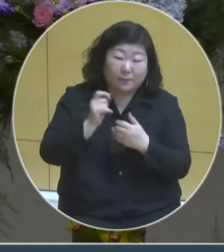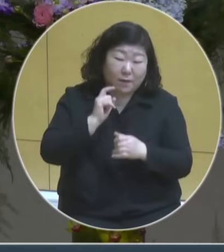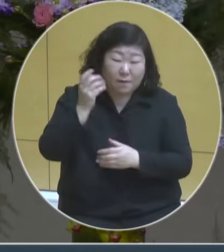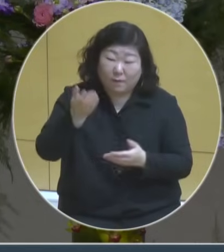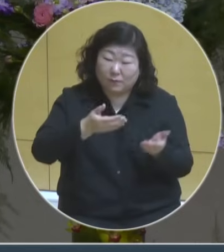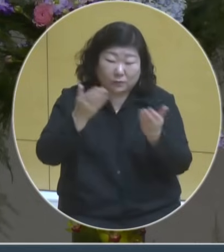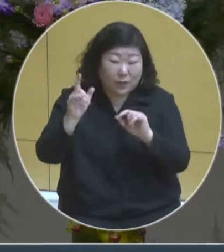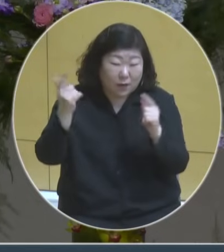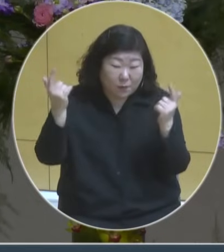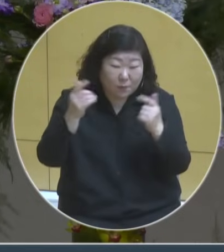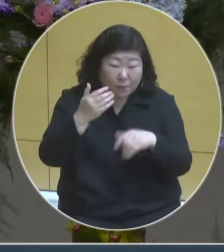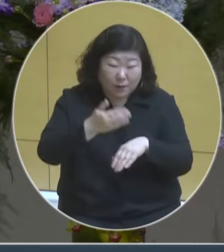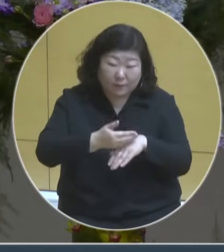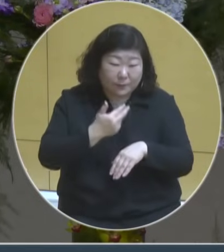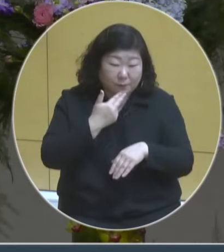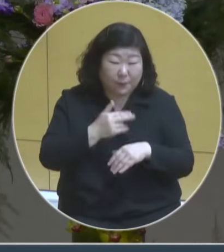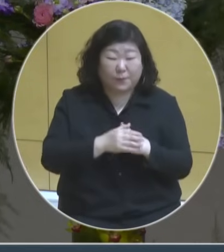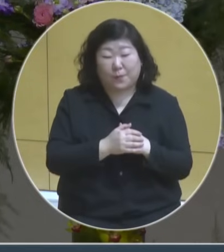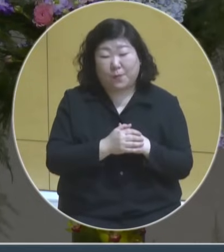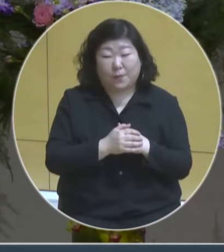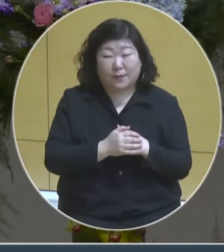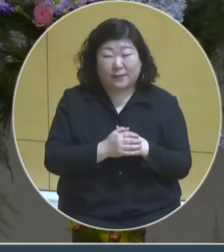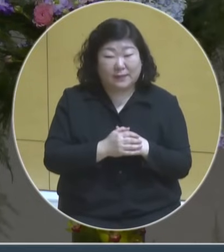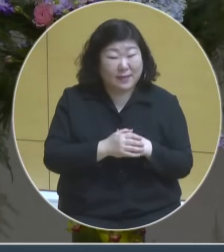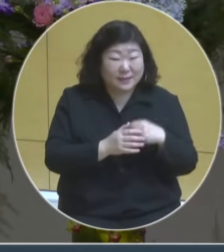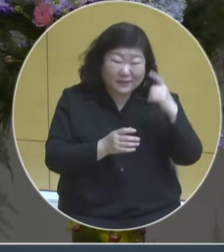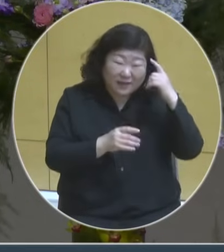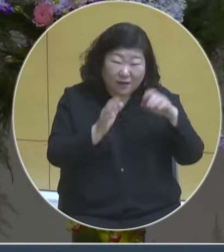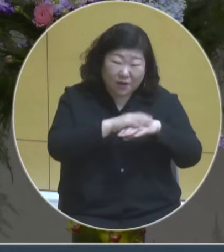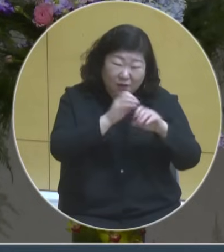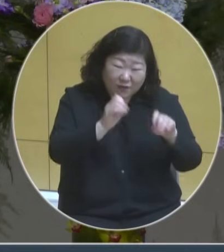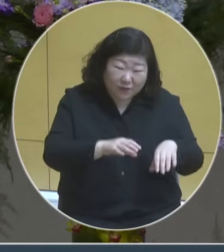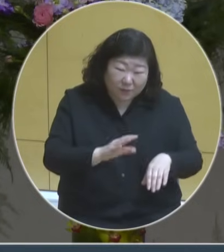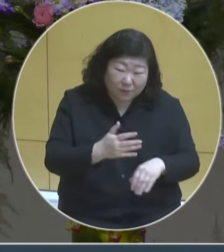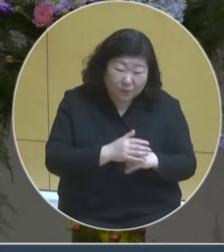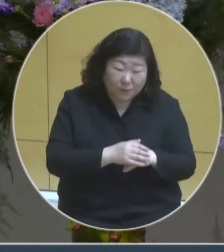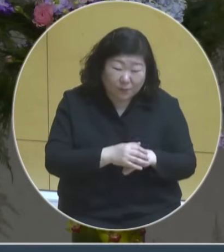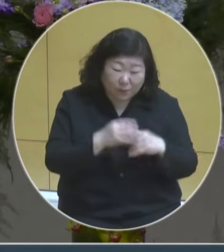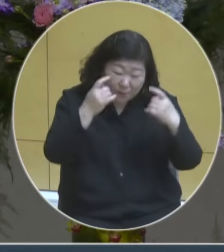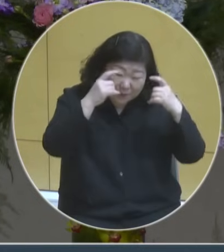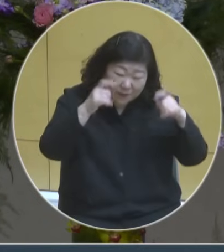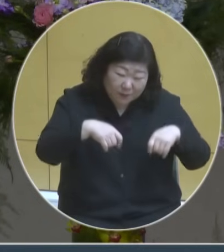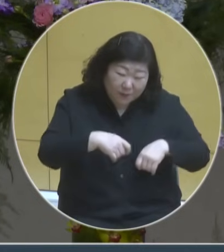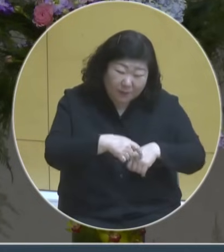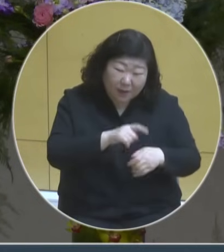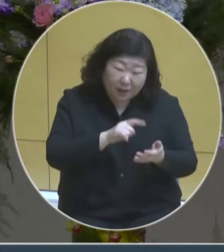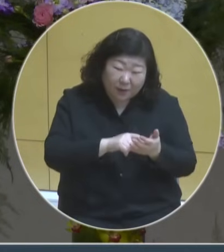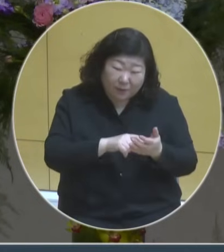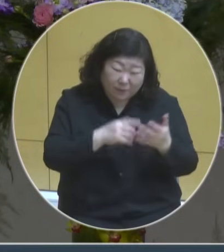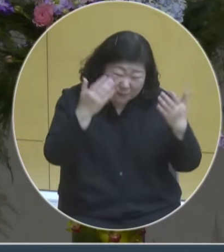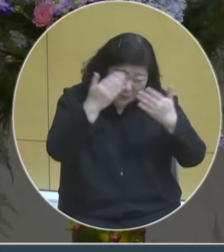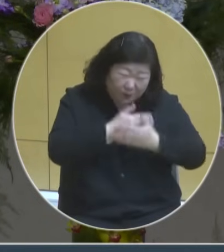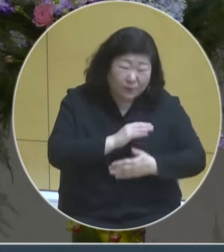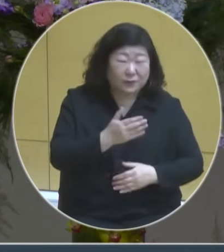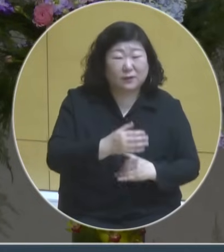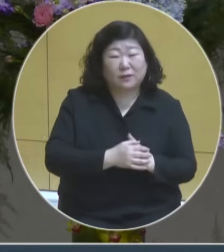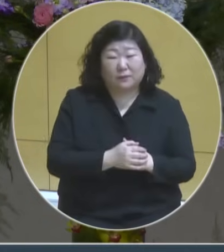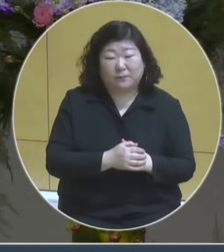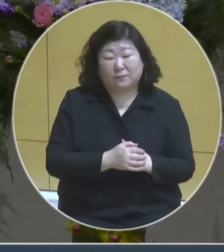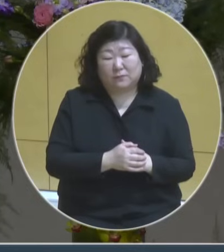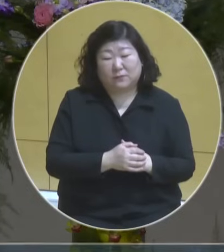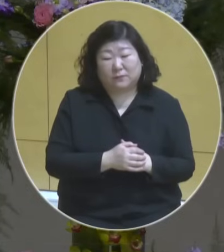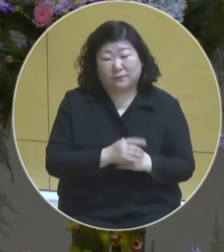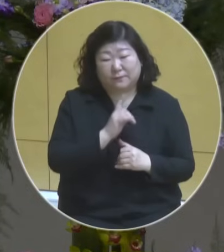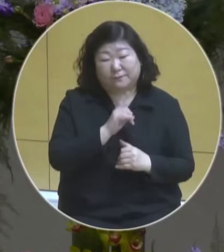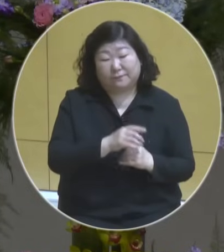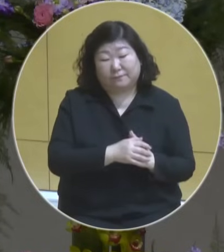아하고 감사하지도 아니하고 오려 그 생각이 허망하여지며 미련한 마음이 어두워졌나니 그렇게 말씀합니다